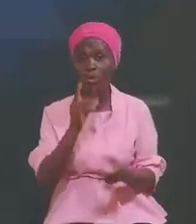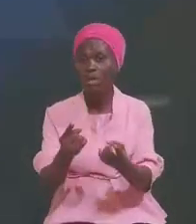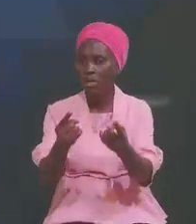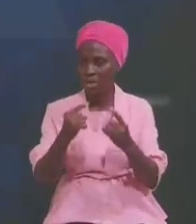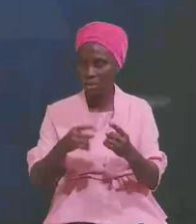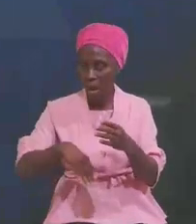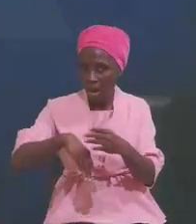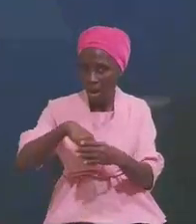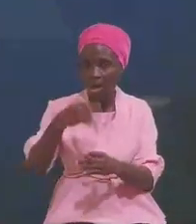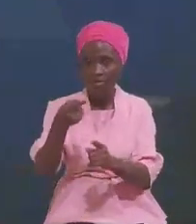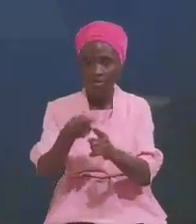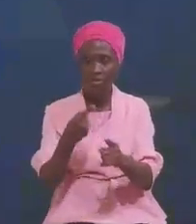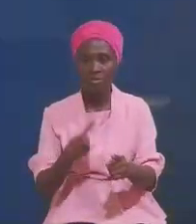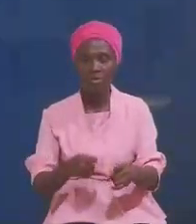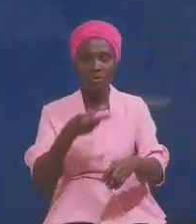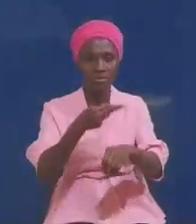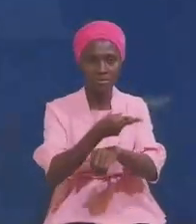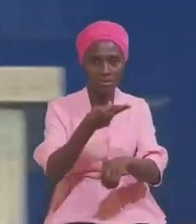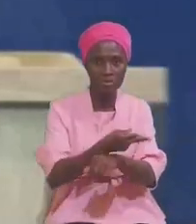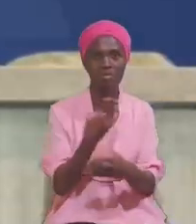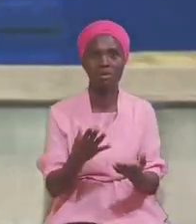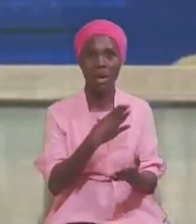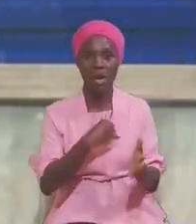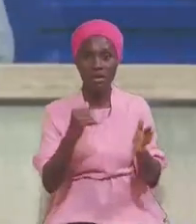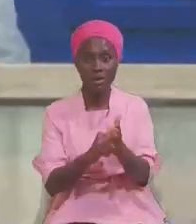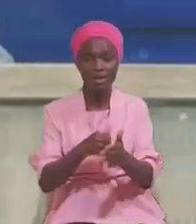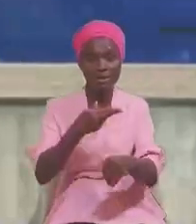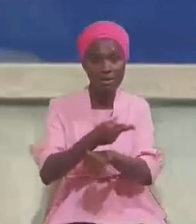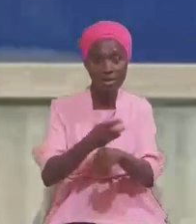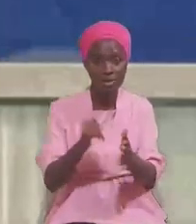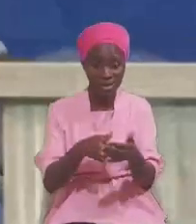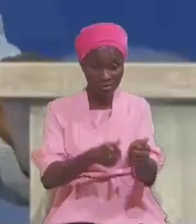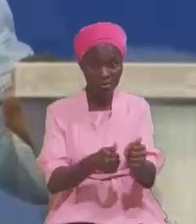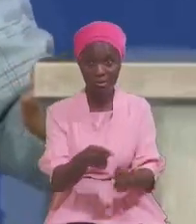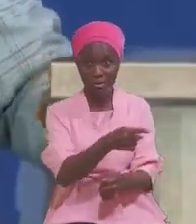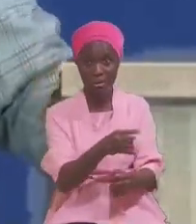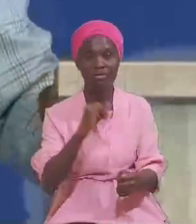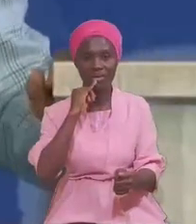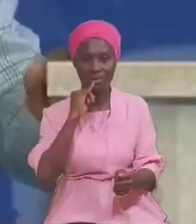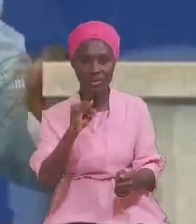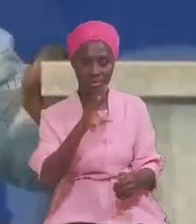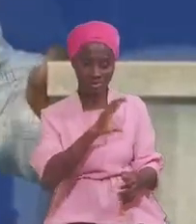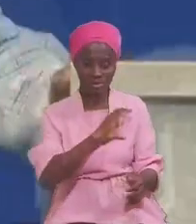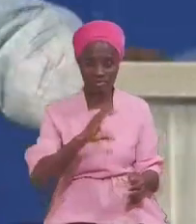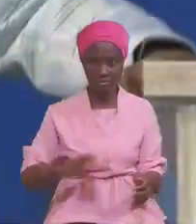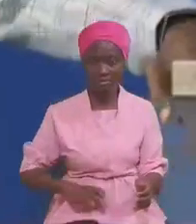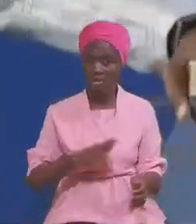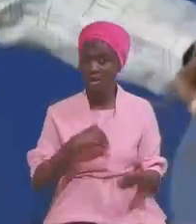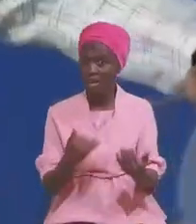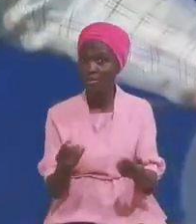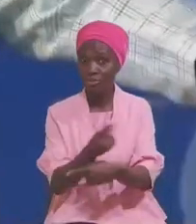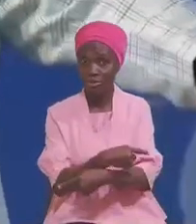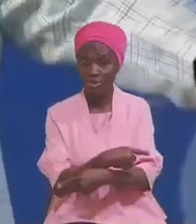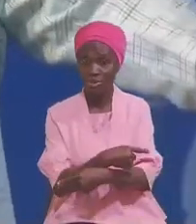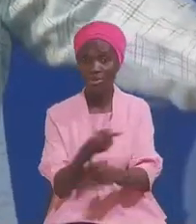d'eau sortait du rocher. Et le rocher là qui les suivait était Christ. Aujourd'hui, de Christ le